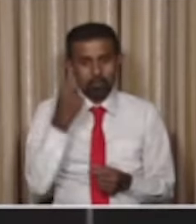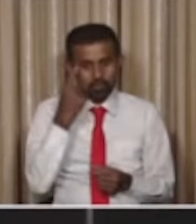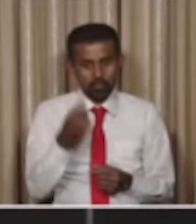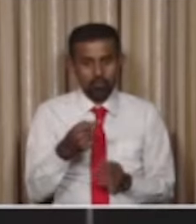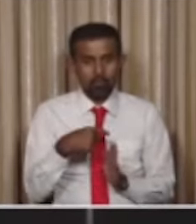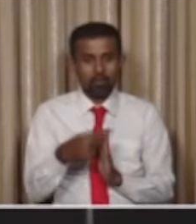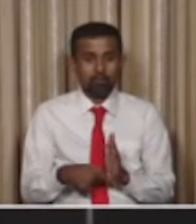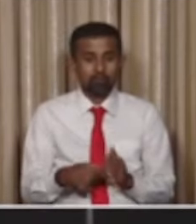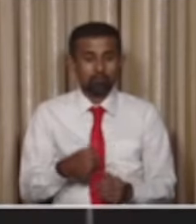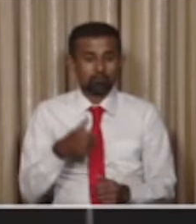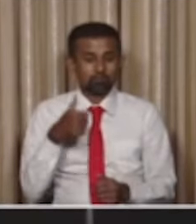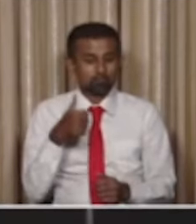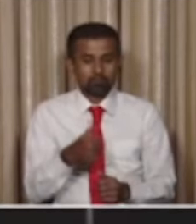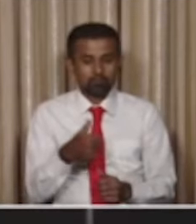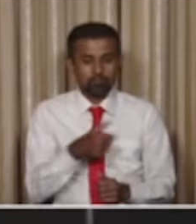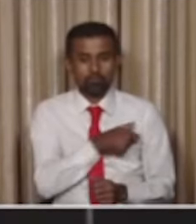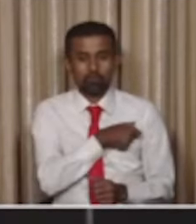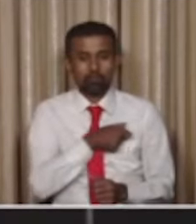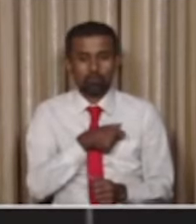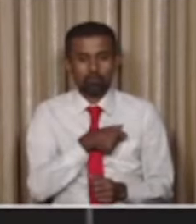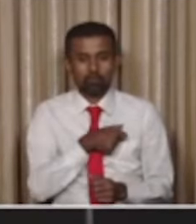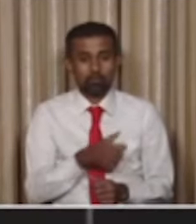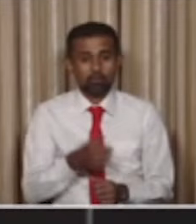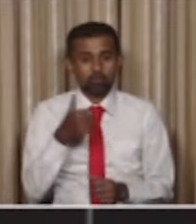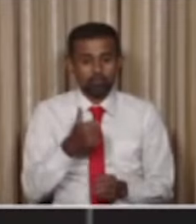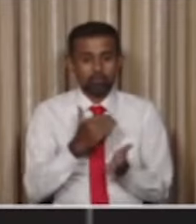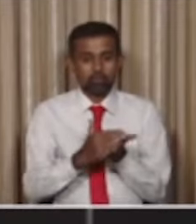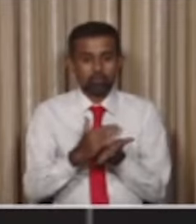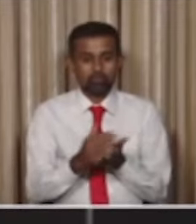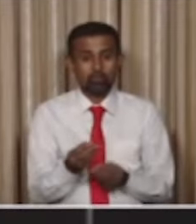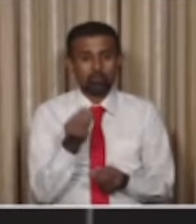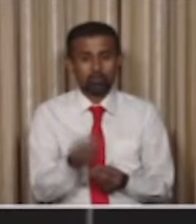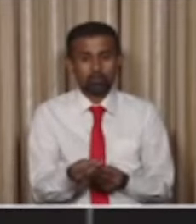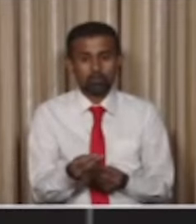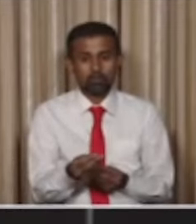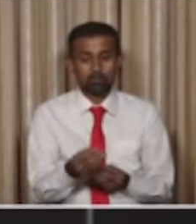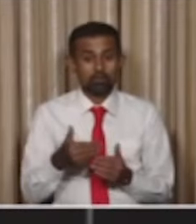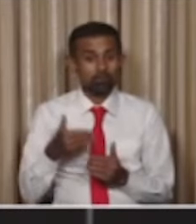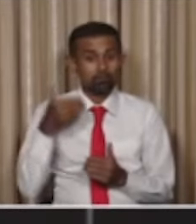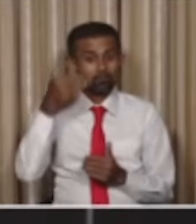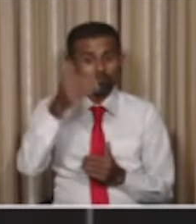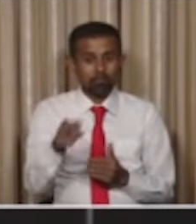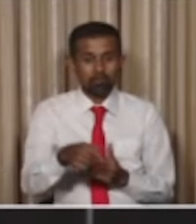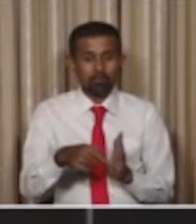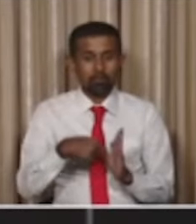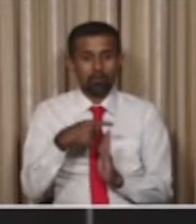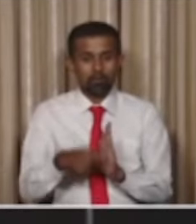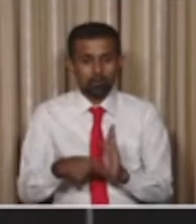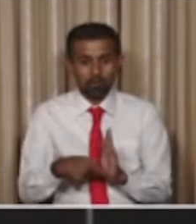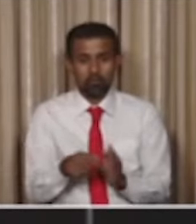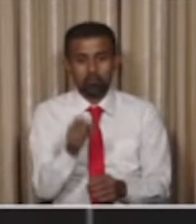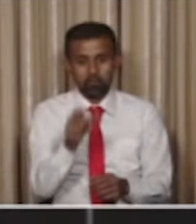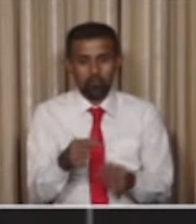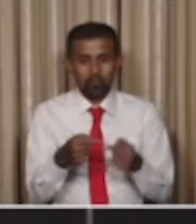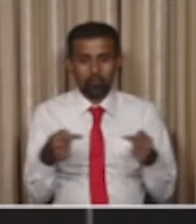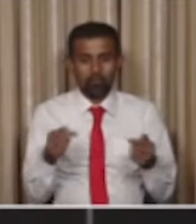රටේ ඉතාම විශිෂ්ට නායකයෙක් විශිෂ්ට සේවාවක් කරනවා. කවදාහරි මේ රටට මෙතුමා මේ